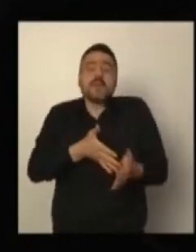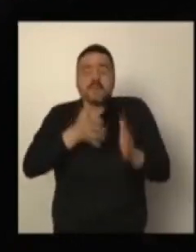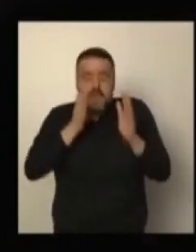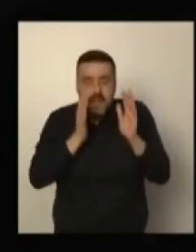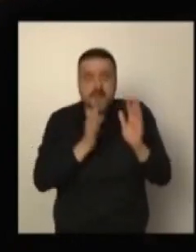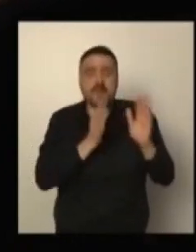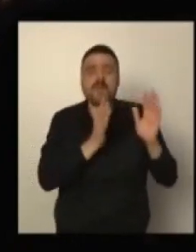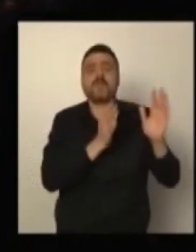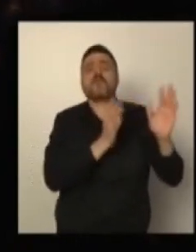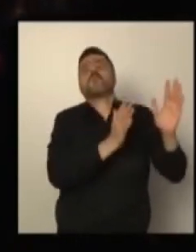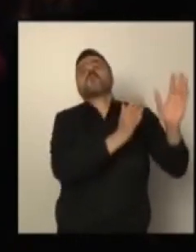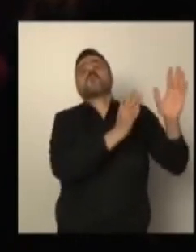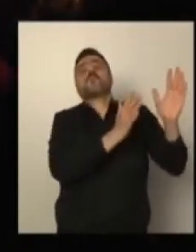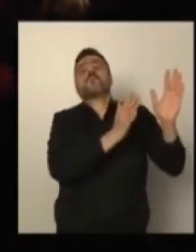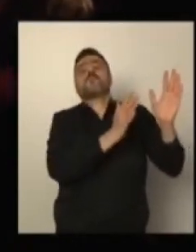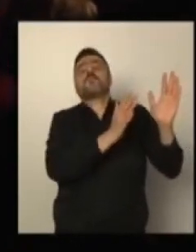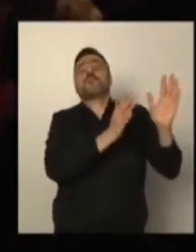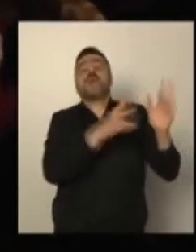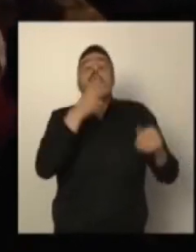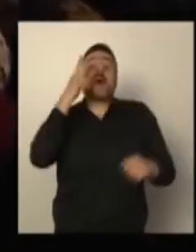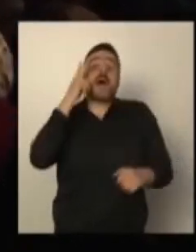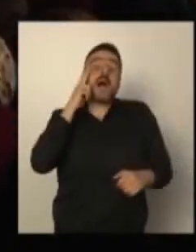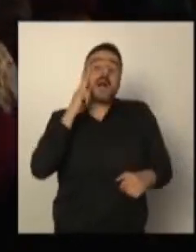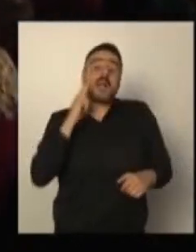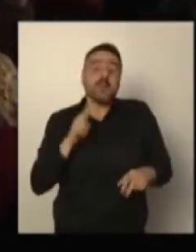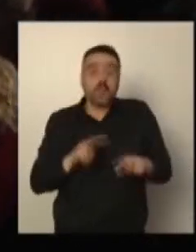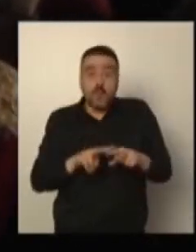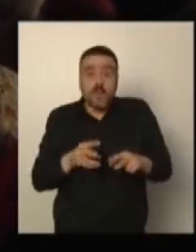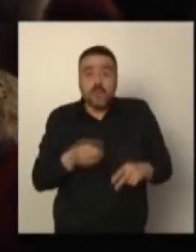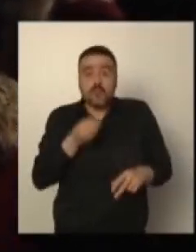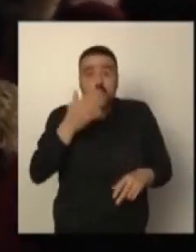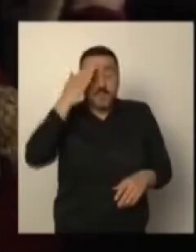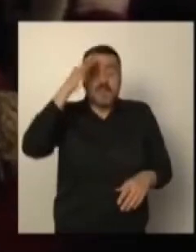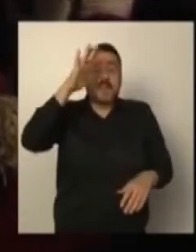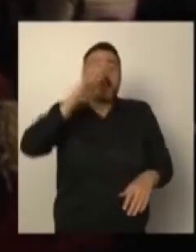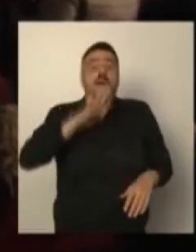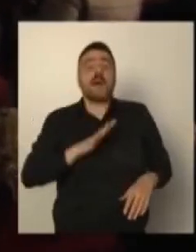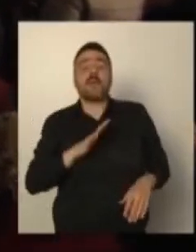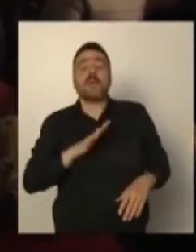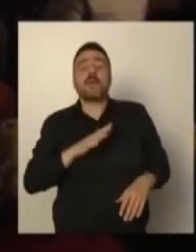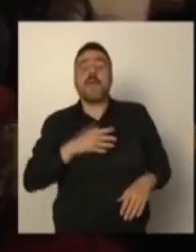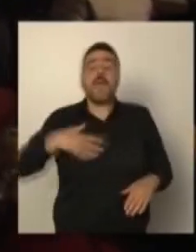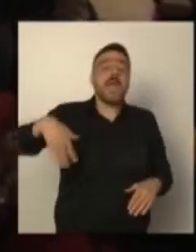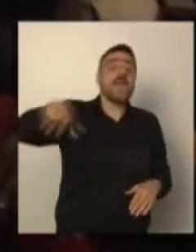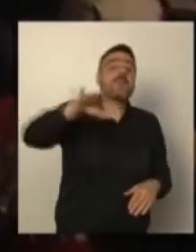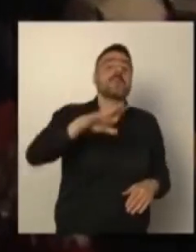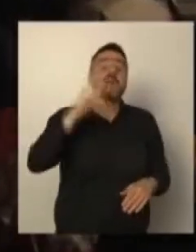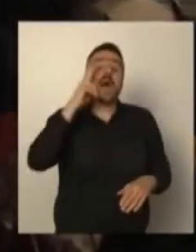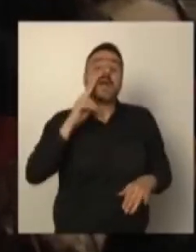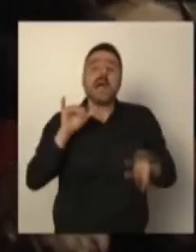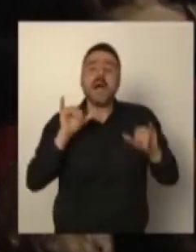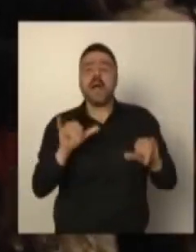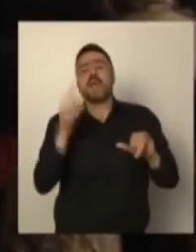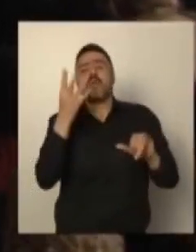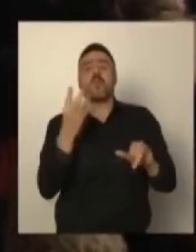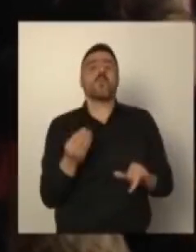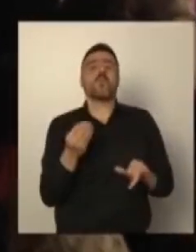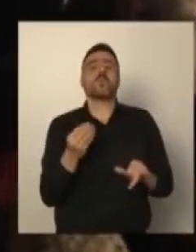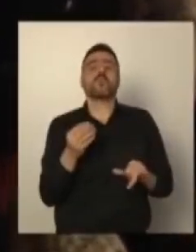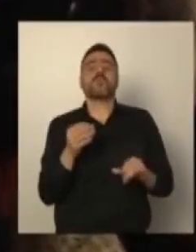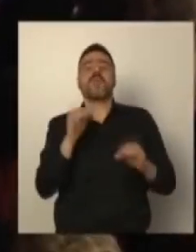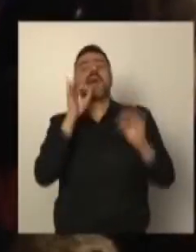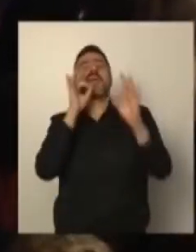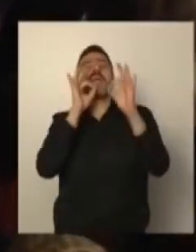beslemeyi, ahlak-ı Muhammedi ile süslemeyi, takva libasına